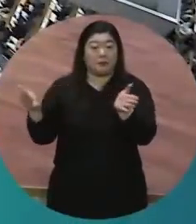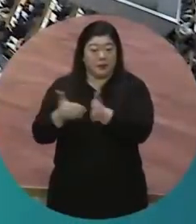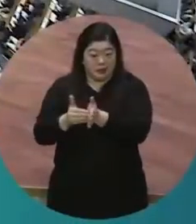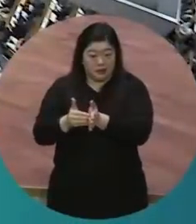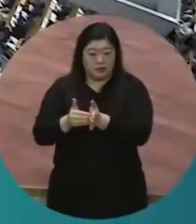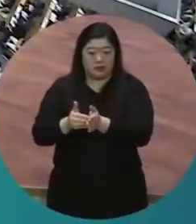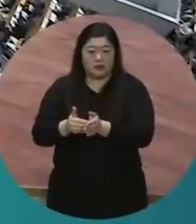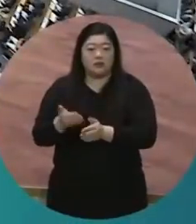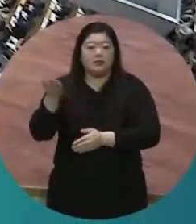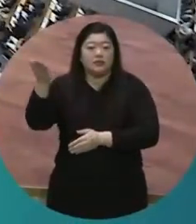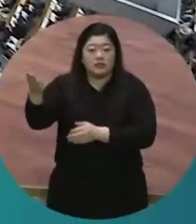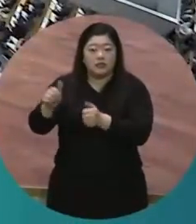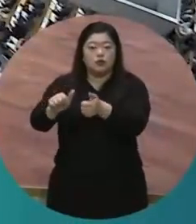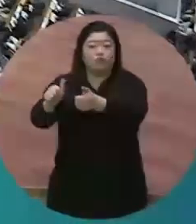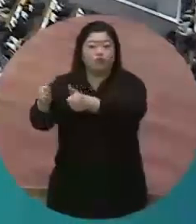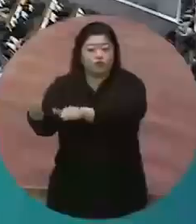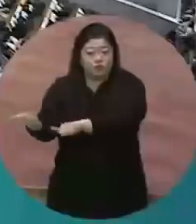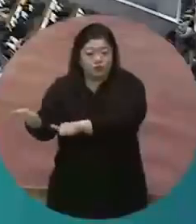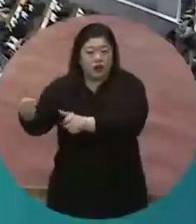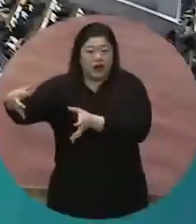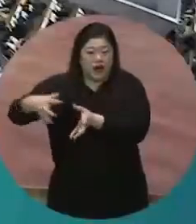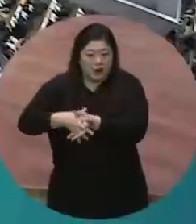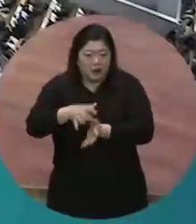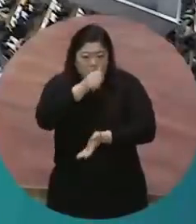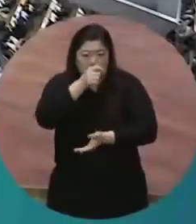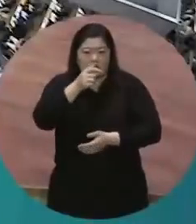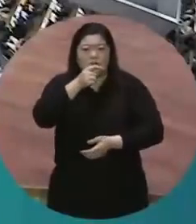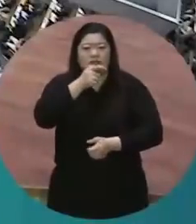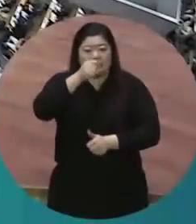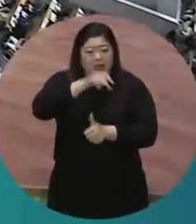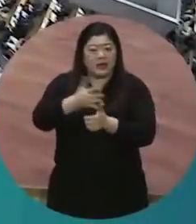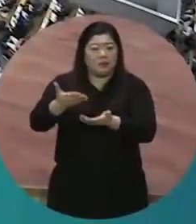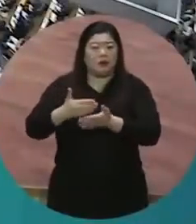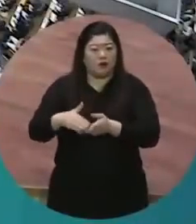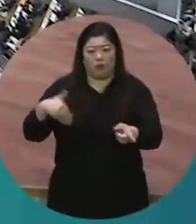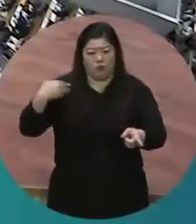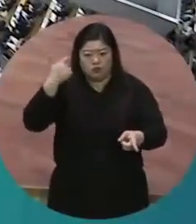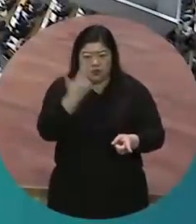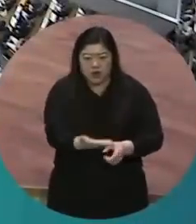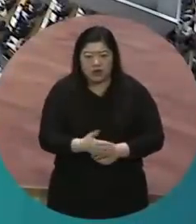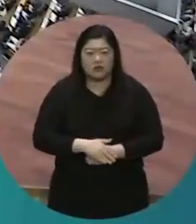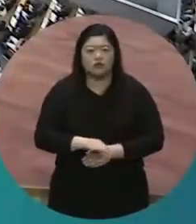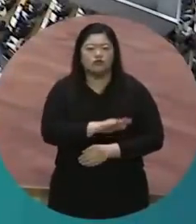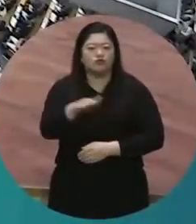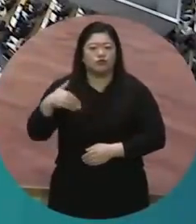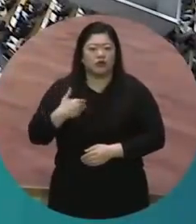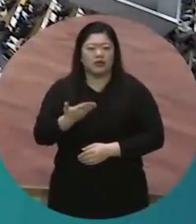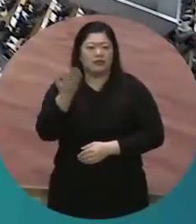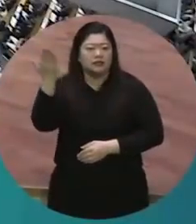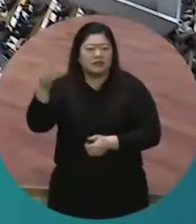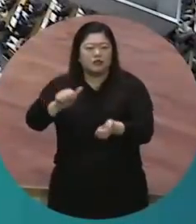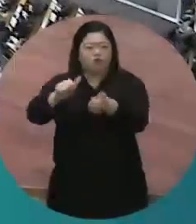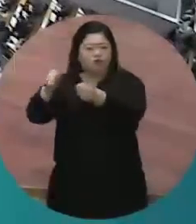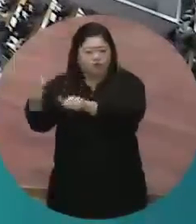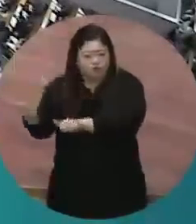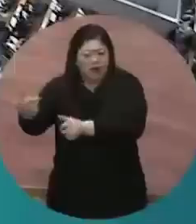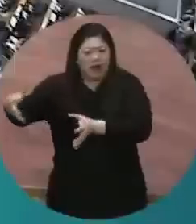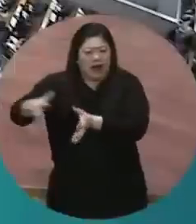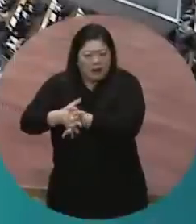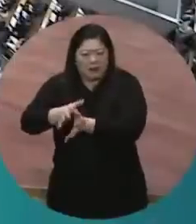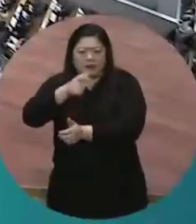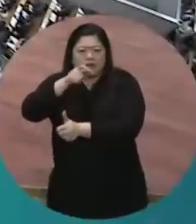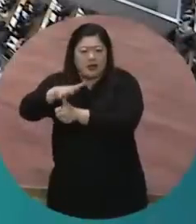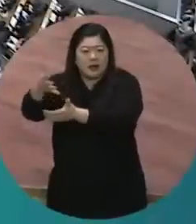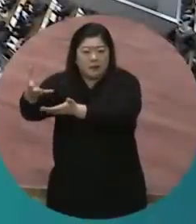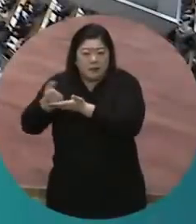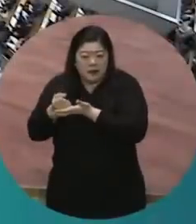그의 죽으심과 합하여 세례를 받은 줄을 알지 못하느냐. 그러므로 우리가 그의 죽으심과 합하여 세례를 받음으로 그와